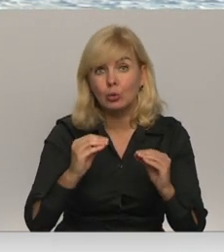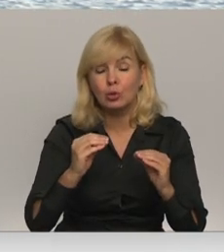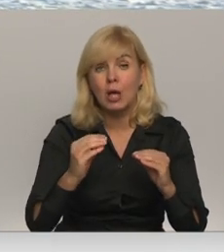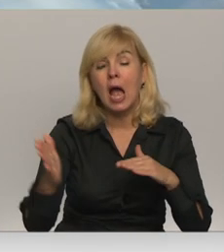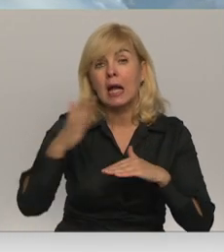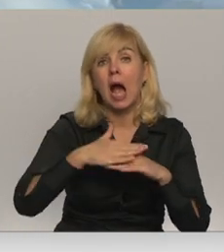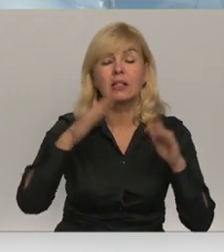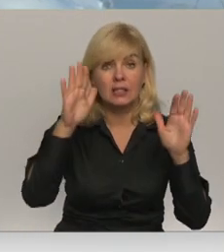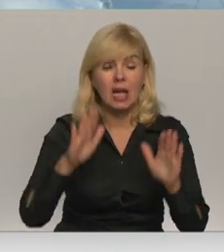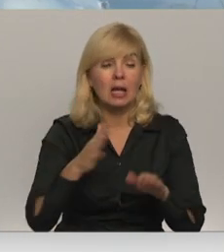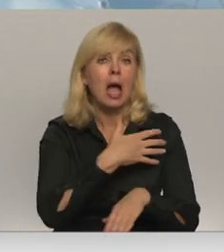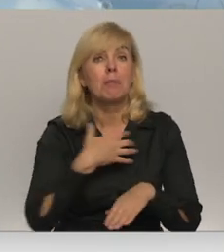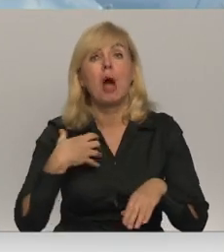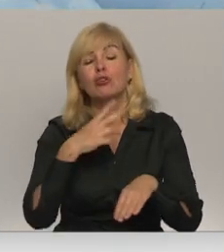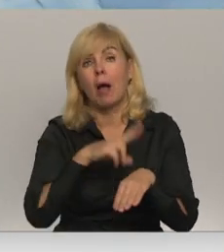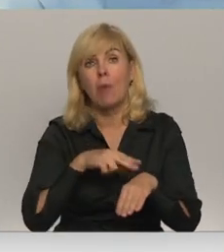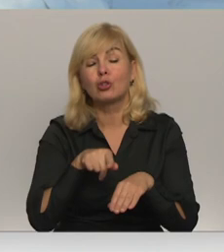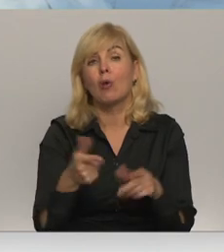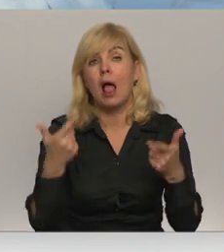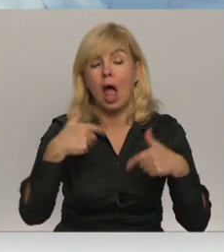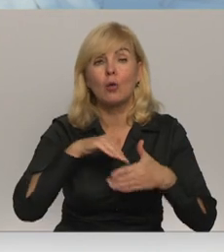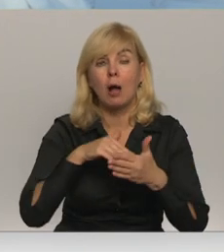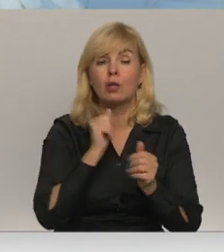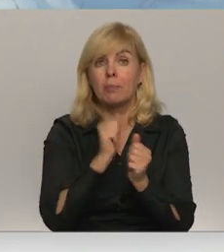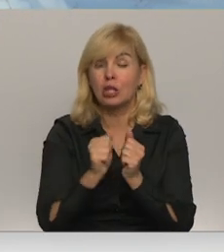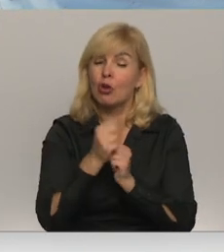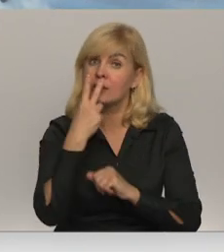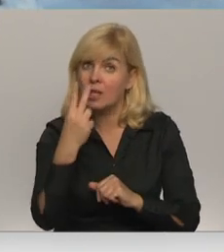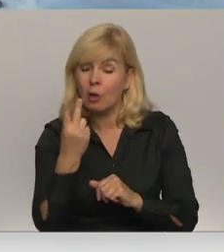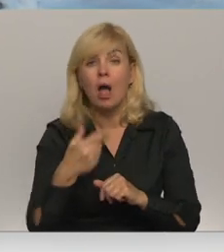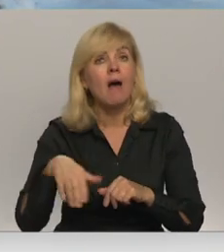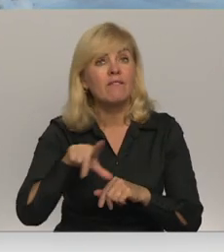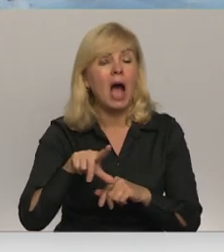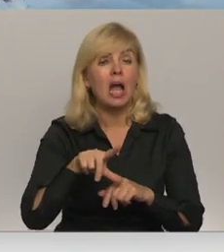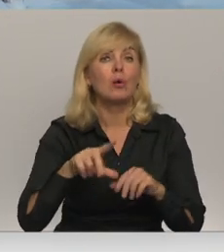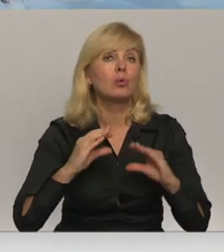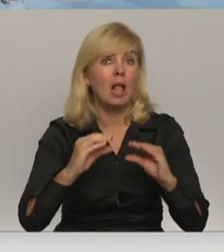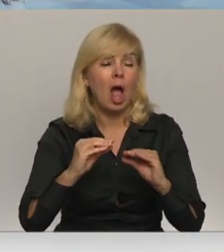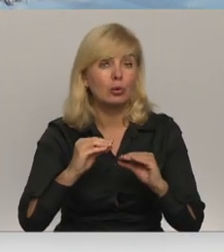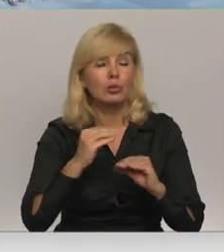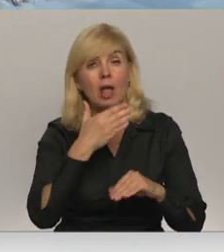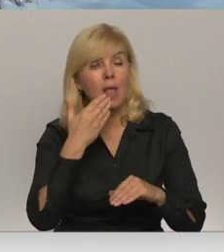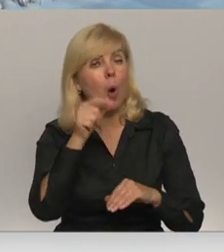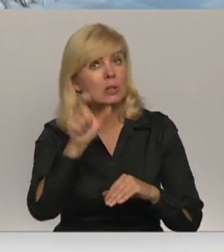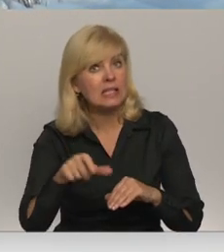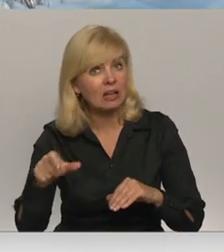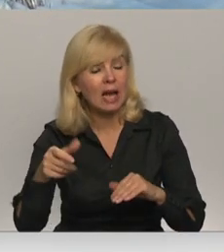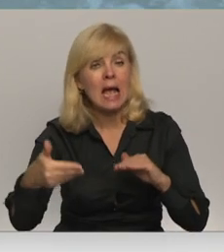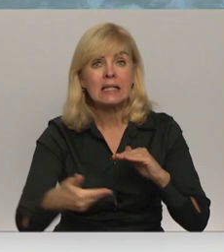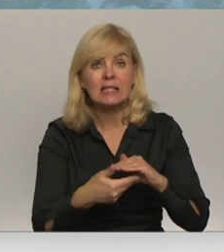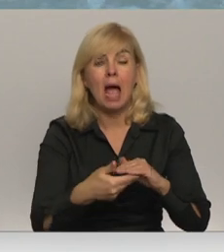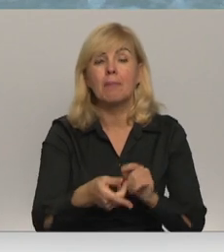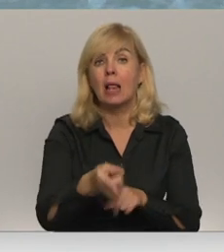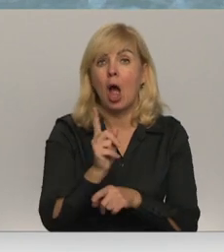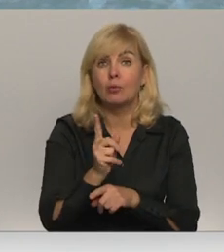sniegs. Pašvaldības policija šādos laika apstākļos itin bieži lūkojas, vai uz ledus neatrodas kāds pārgalvis. Šoreiz zemledus makšķernieku